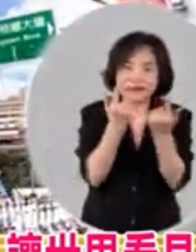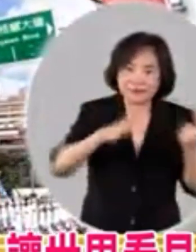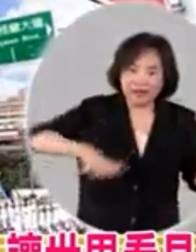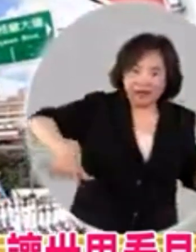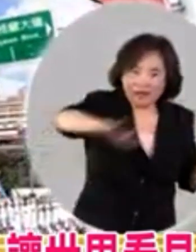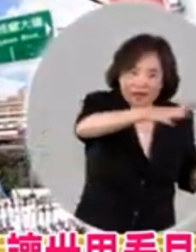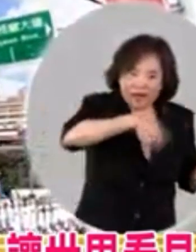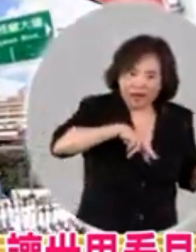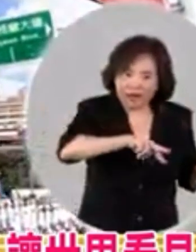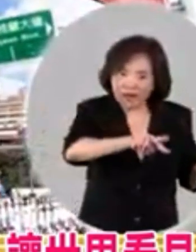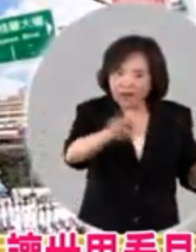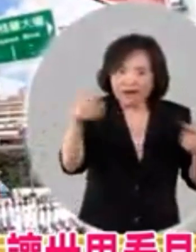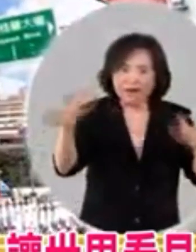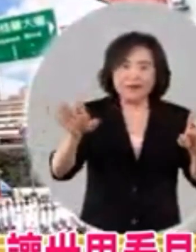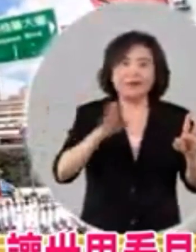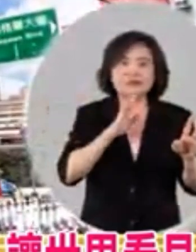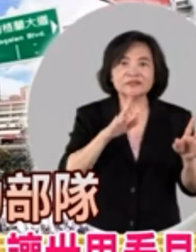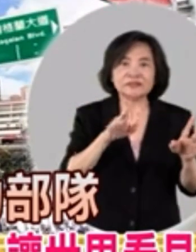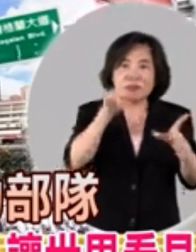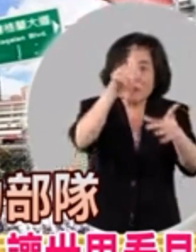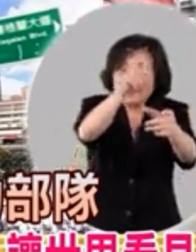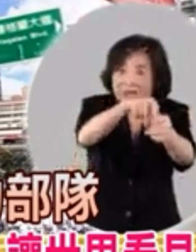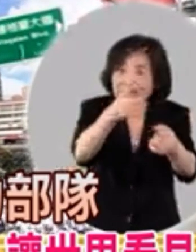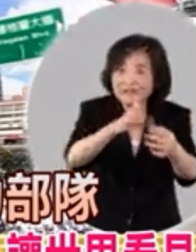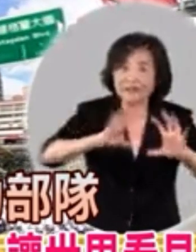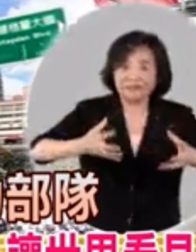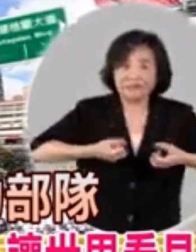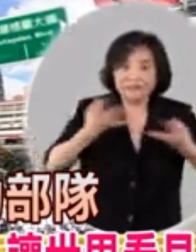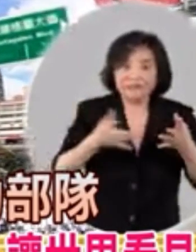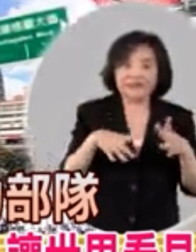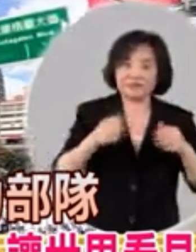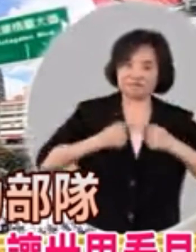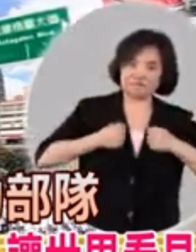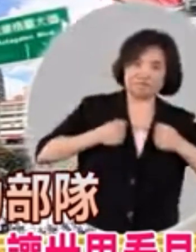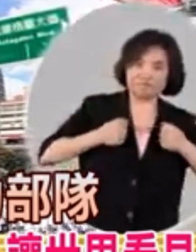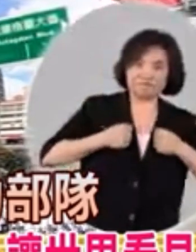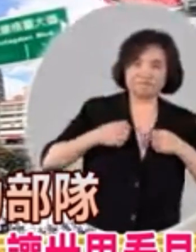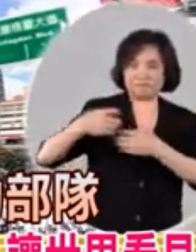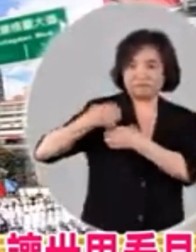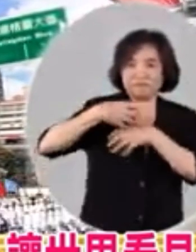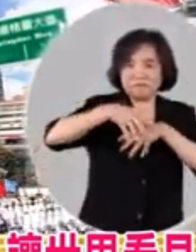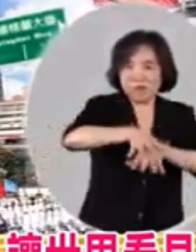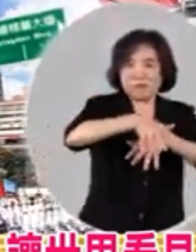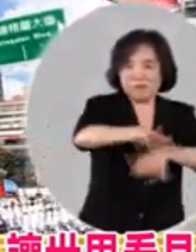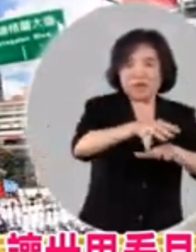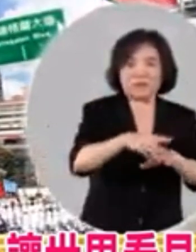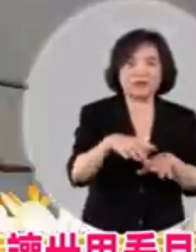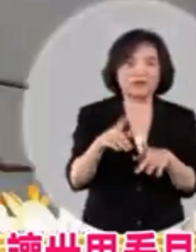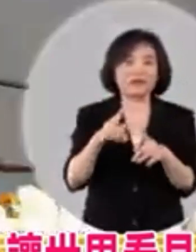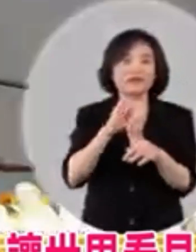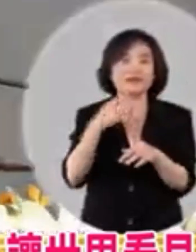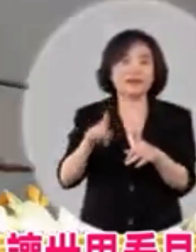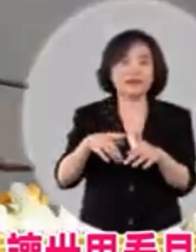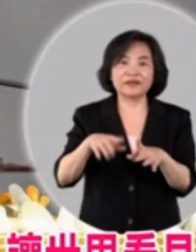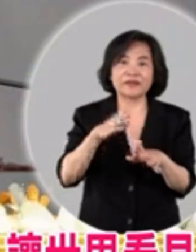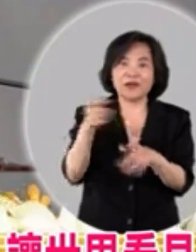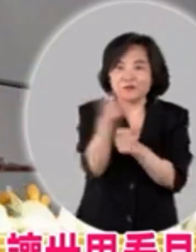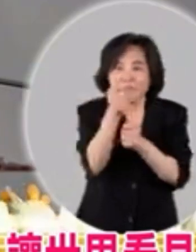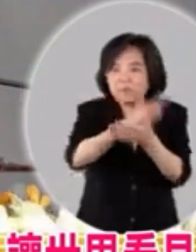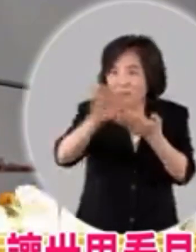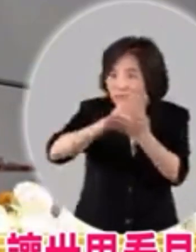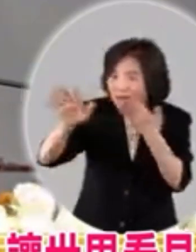的很多为国庆预演排练的部队，疏浚的工兵，消毒的化学